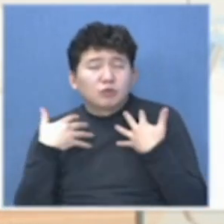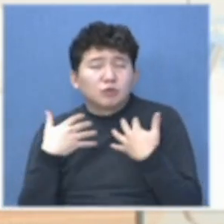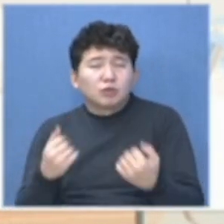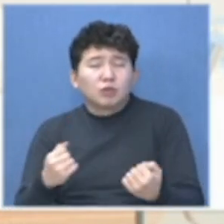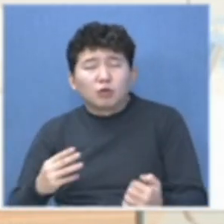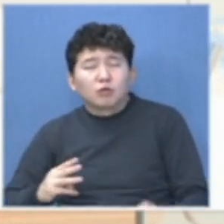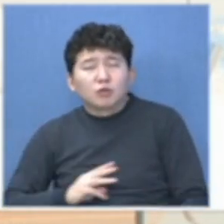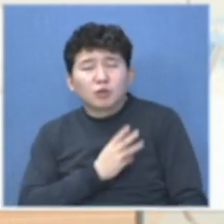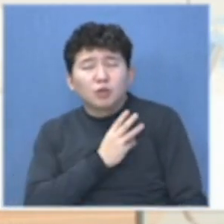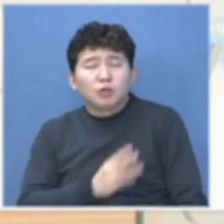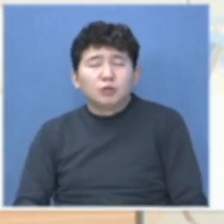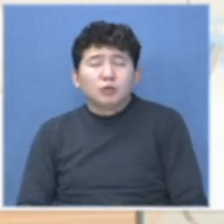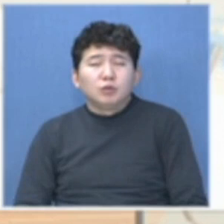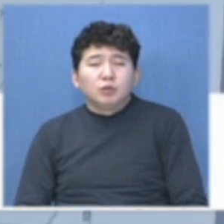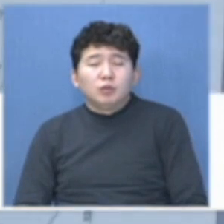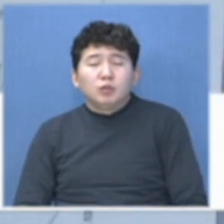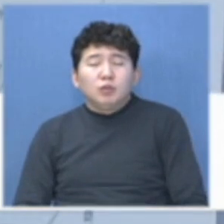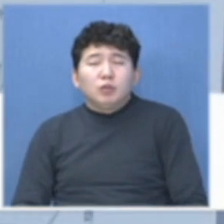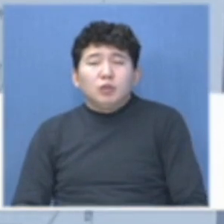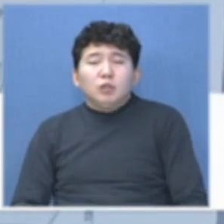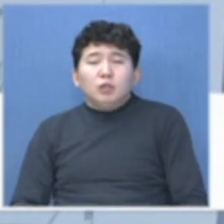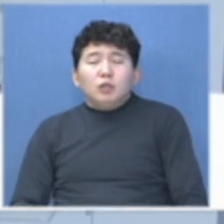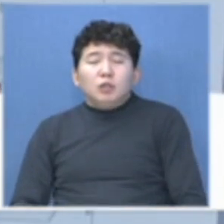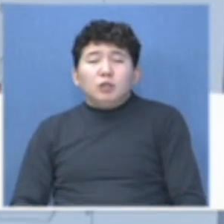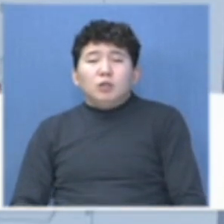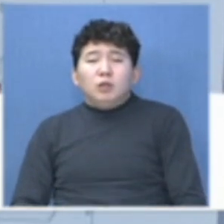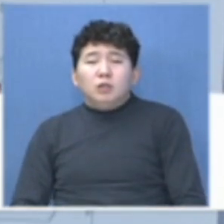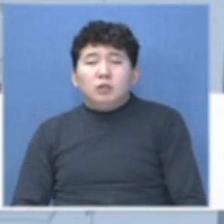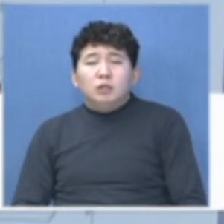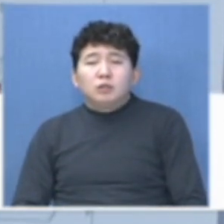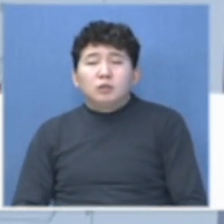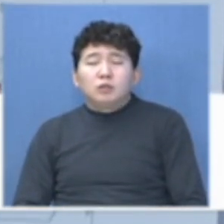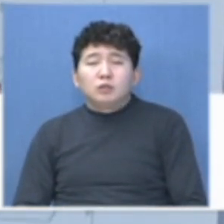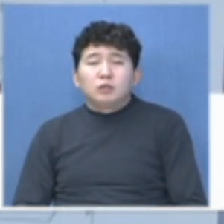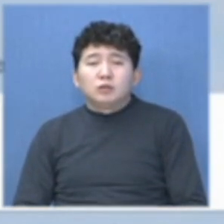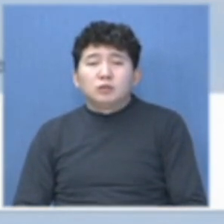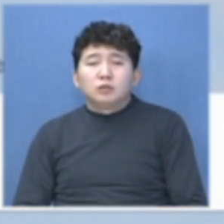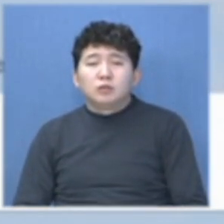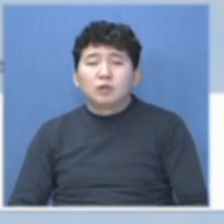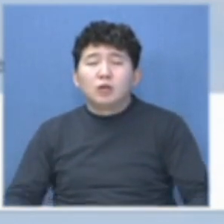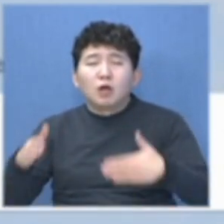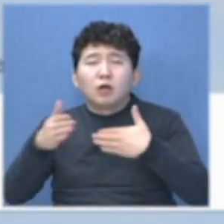Әрдайым аспанымыз ашық болсын. Сонымен қатар мүсін орнатылған көшеге жақын арада